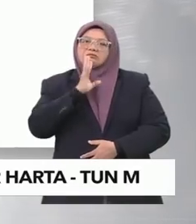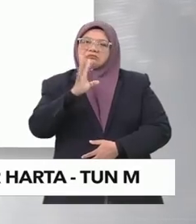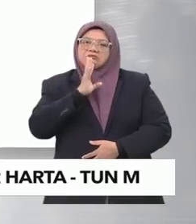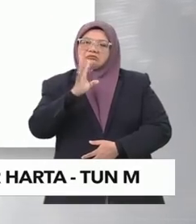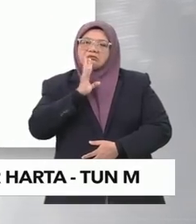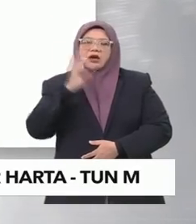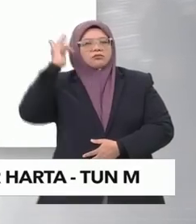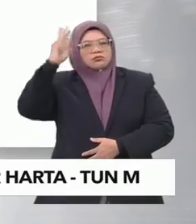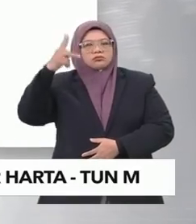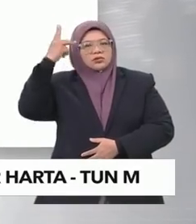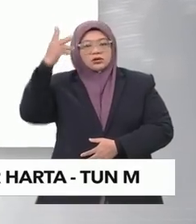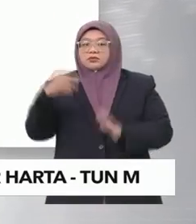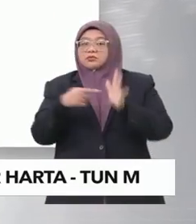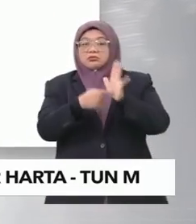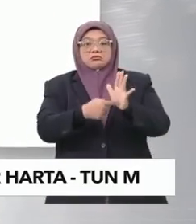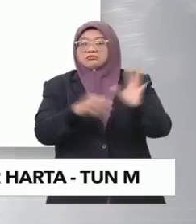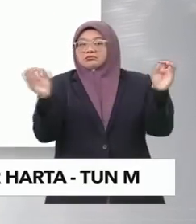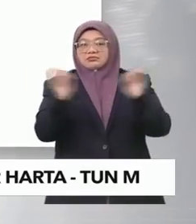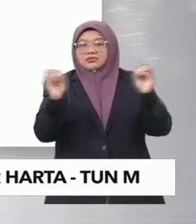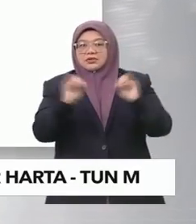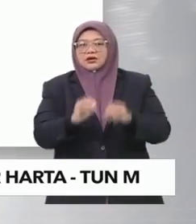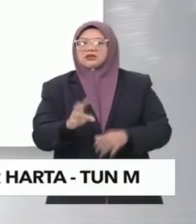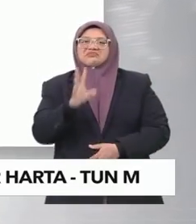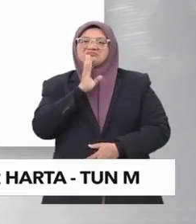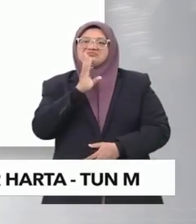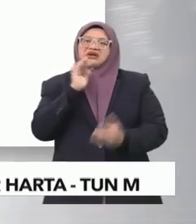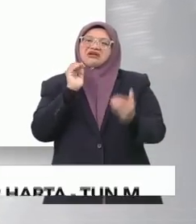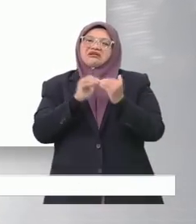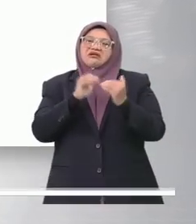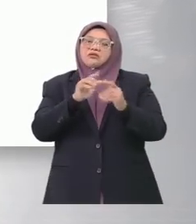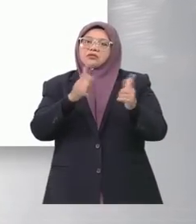dipentas politik tanpa bukti setiap populer